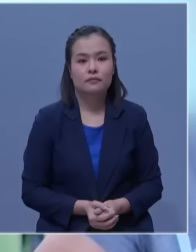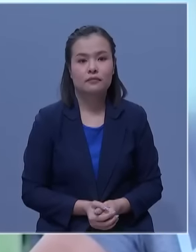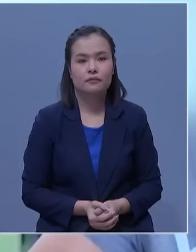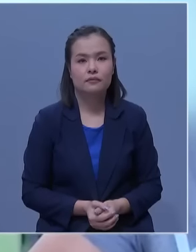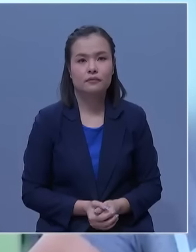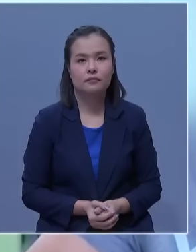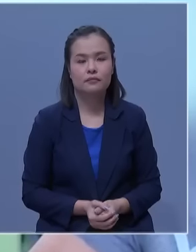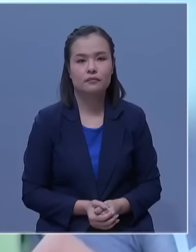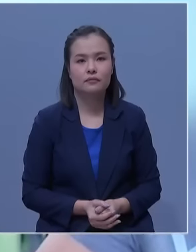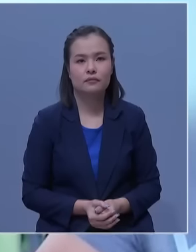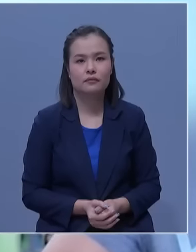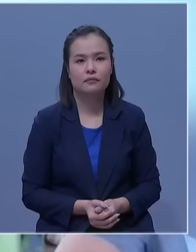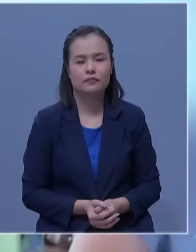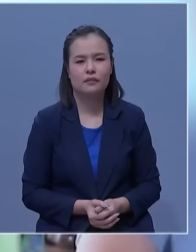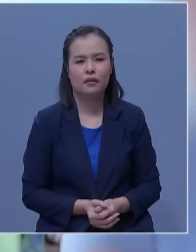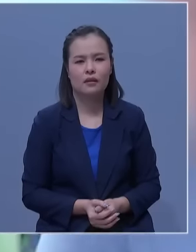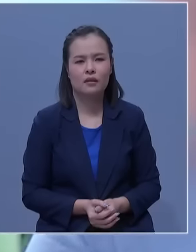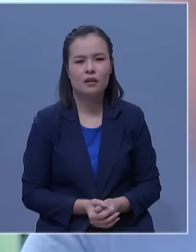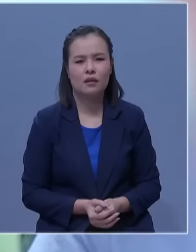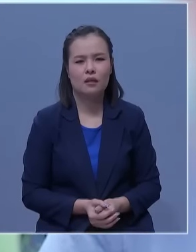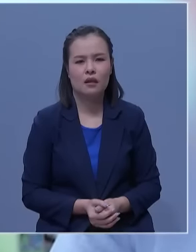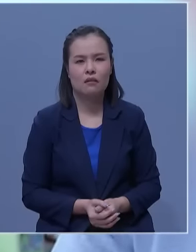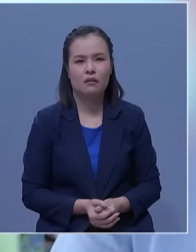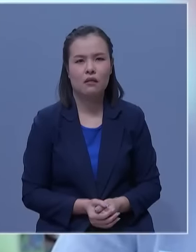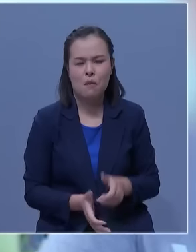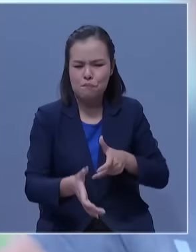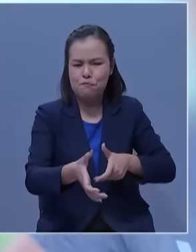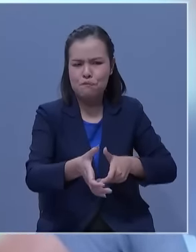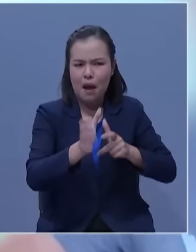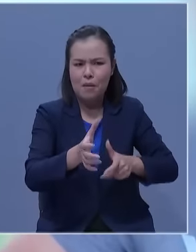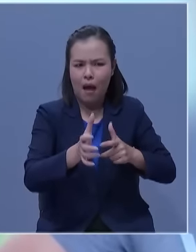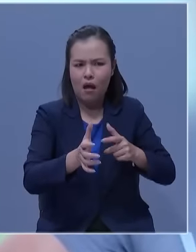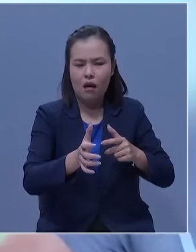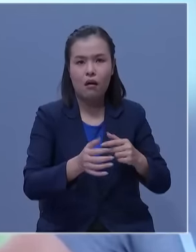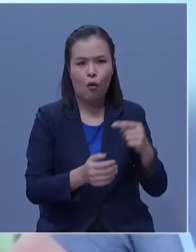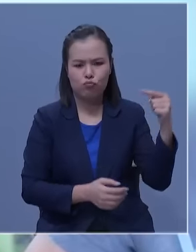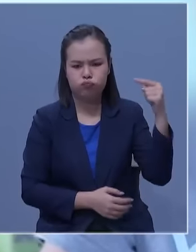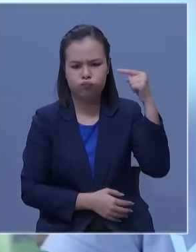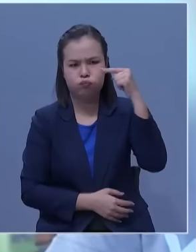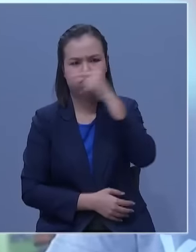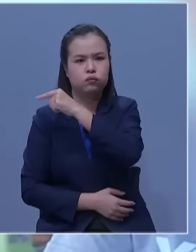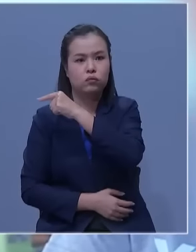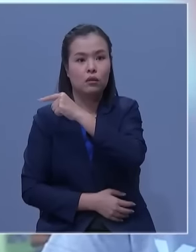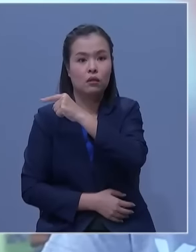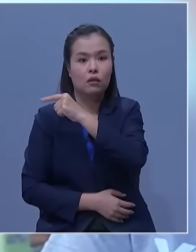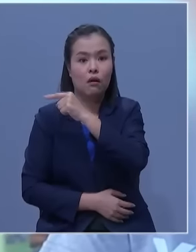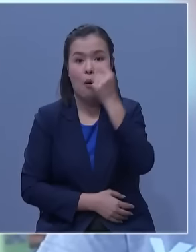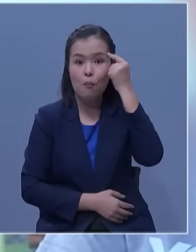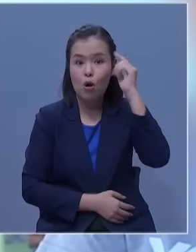สวมมันเปียกๆๆๆแต่คือว่ารู้สึกนี่ผ่านหน้าน้องไปเลยคือน้องอยู่ใกล้เข้ามั้ยแต่ตอนนั้นถึงไม่รู้ว่าเข้าโดนแ